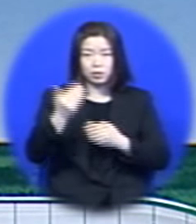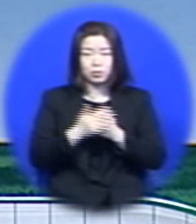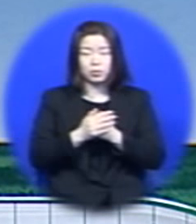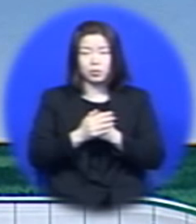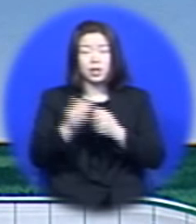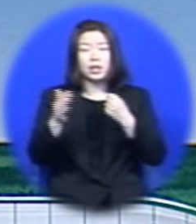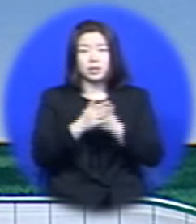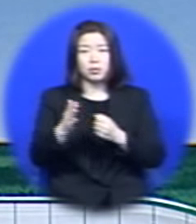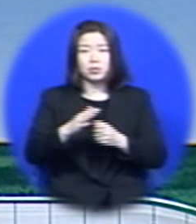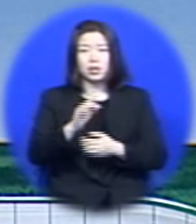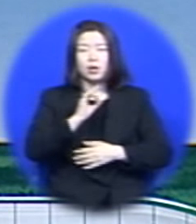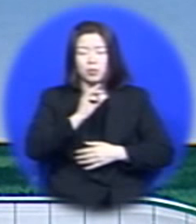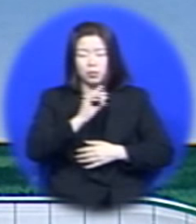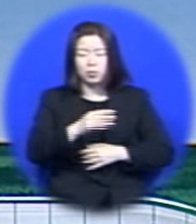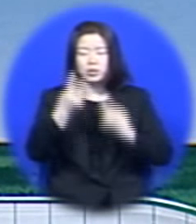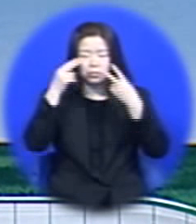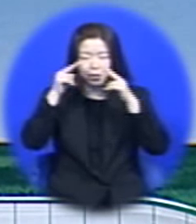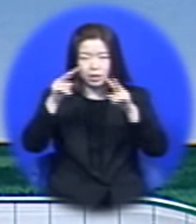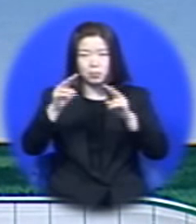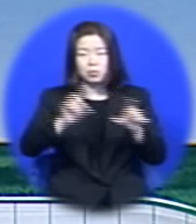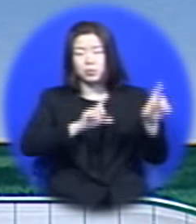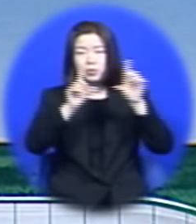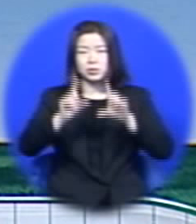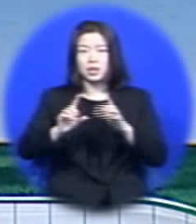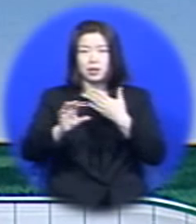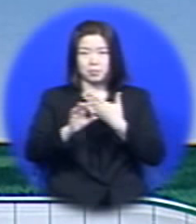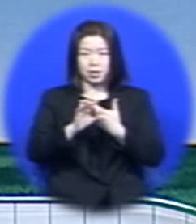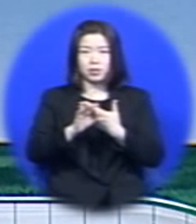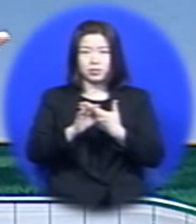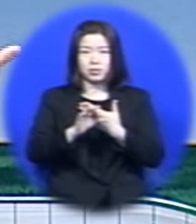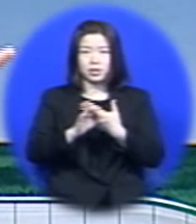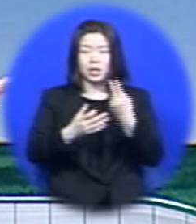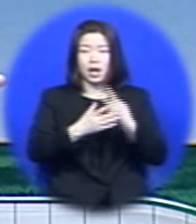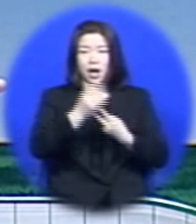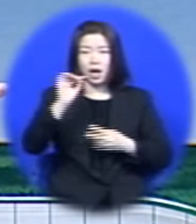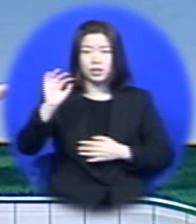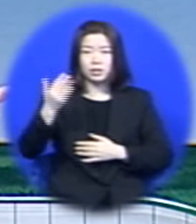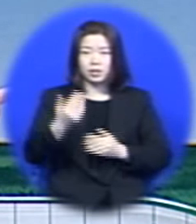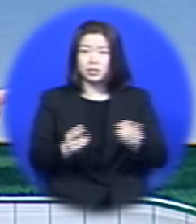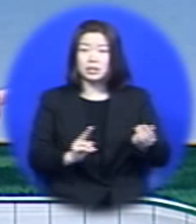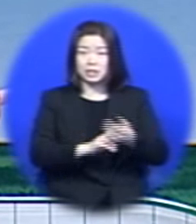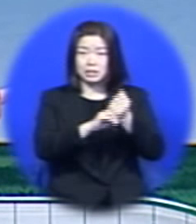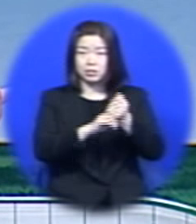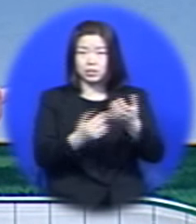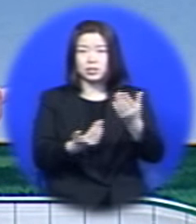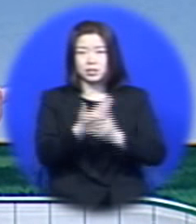그래서 주님을 오직 바라보고 살면 하나 되는 기적이 일어나요.